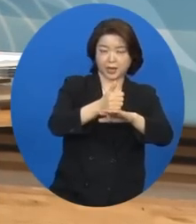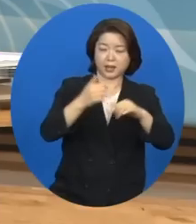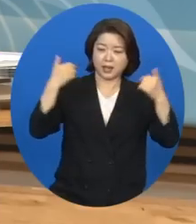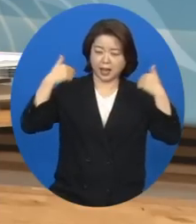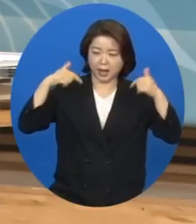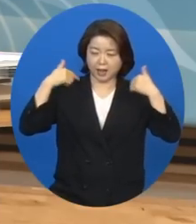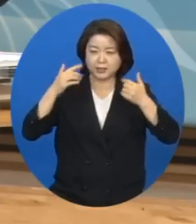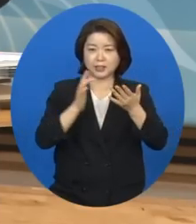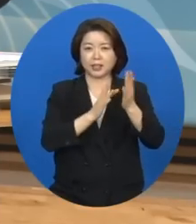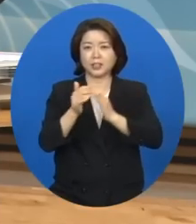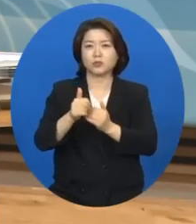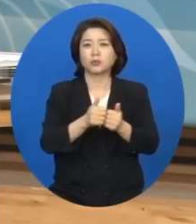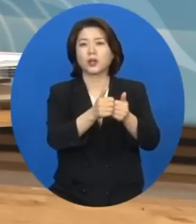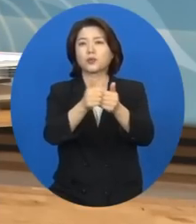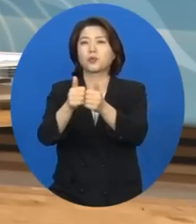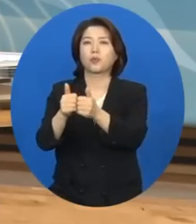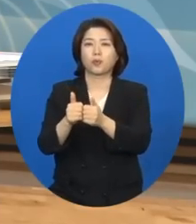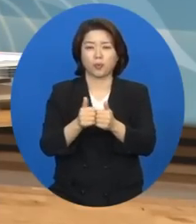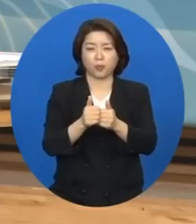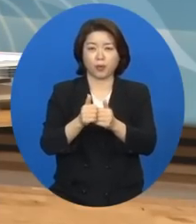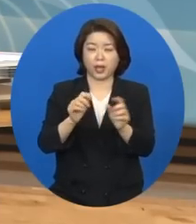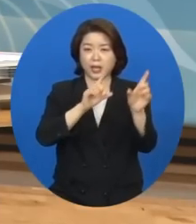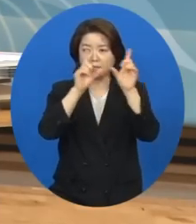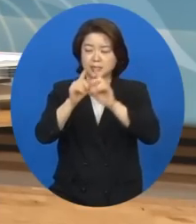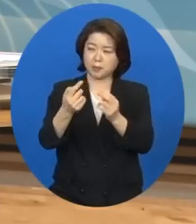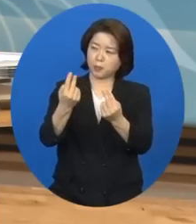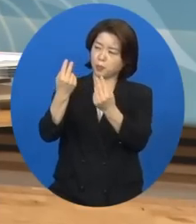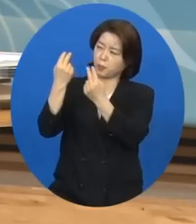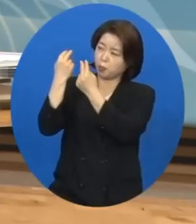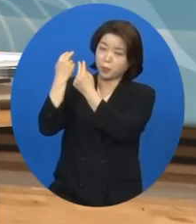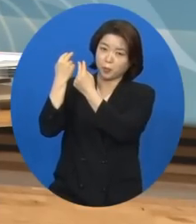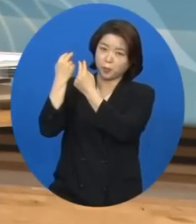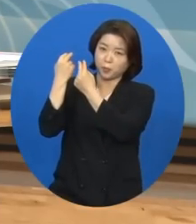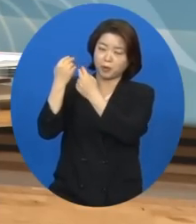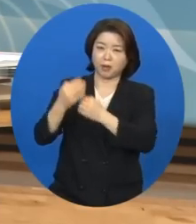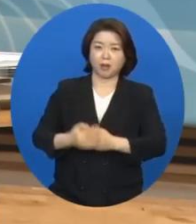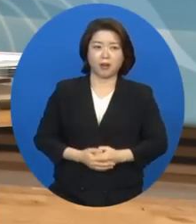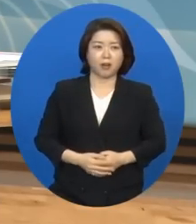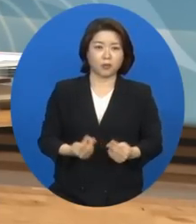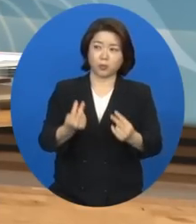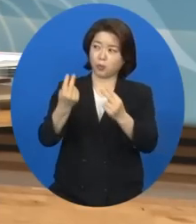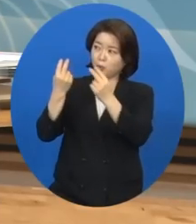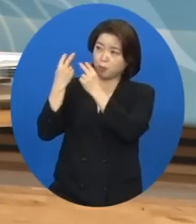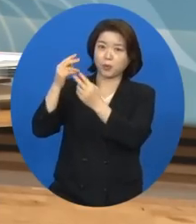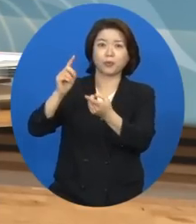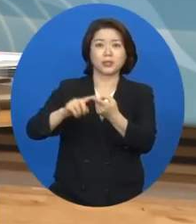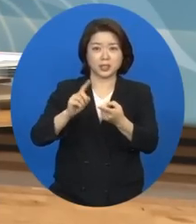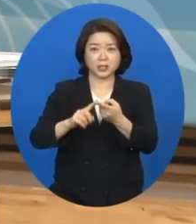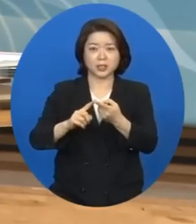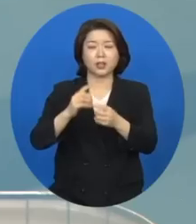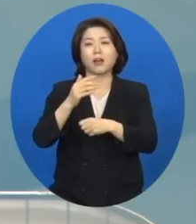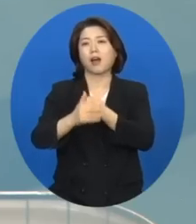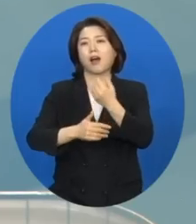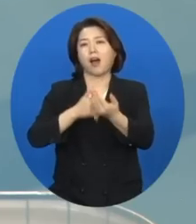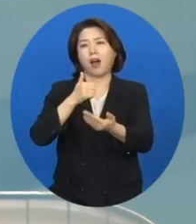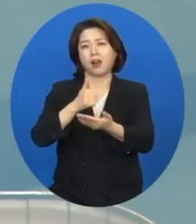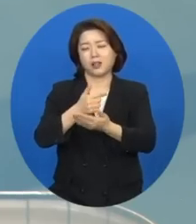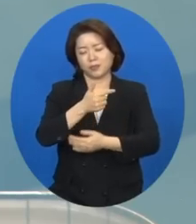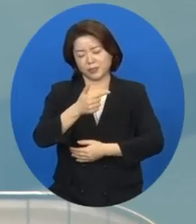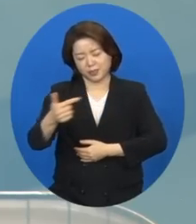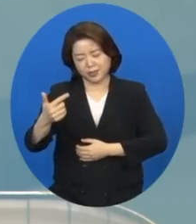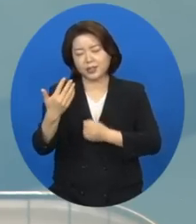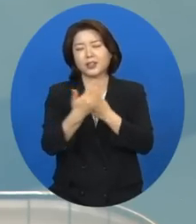예수님과 동행하는 삶을 돌아보니 돌아보는 것도 하나님의 큰